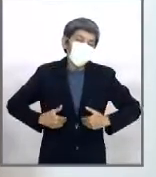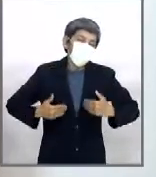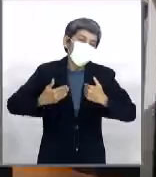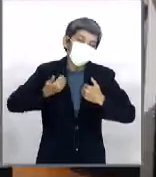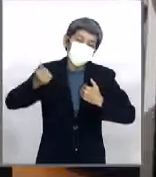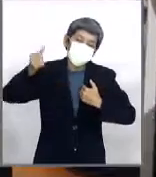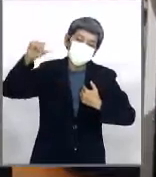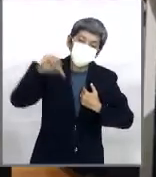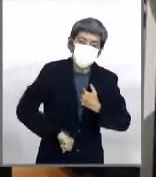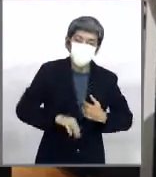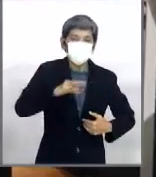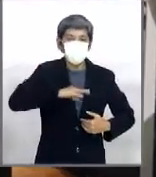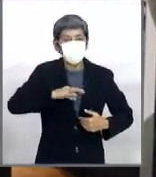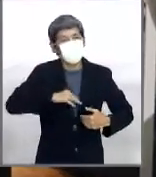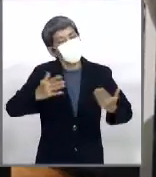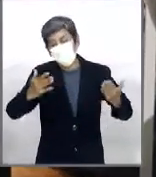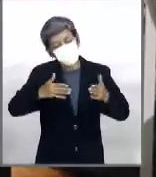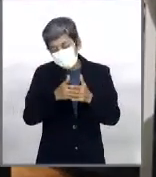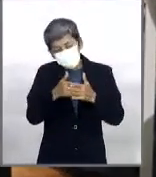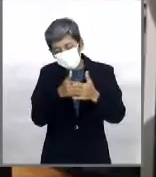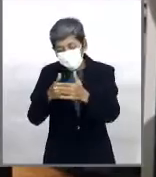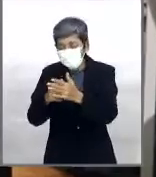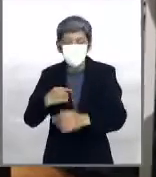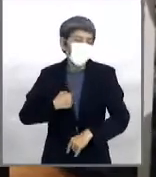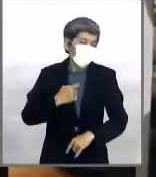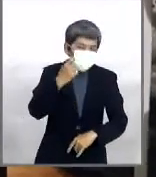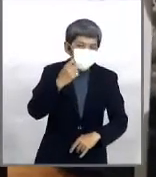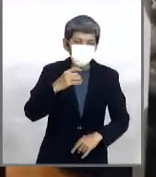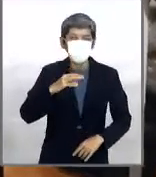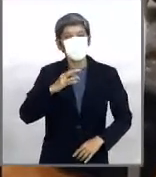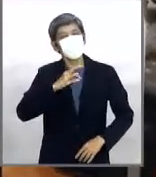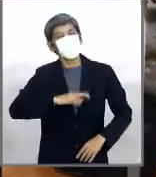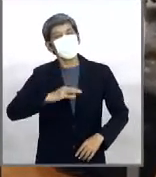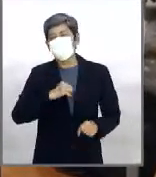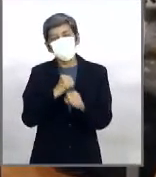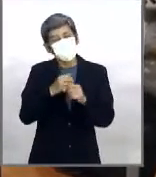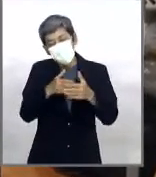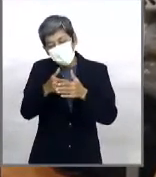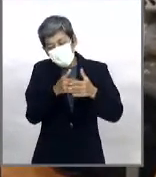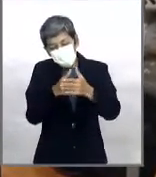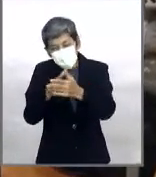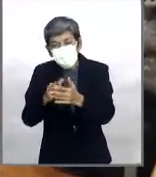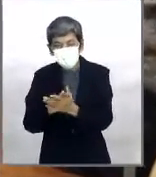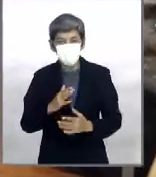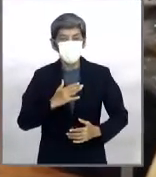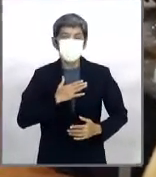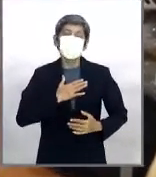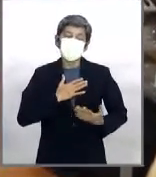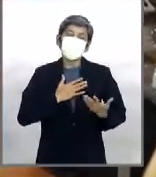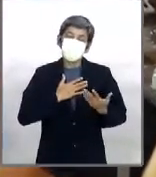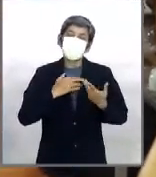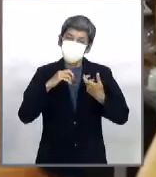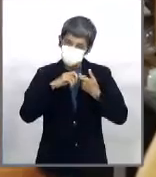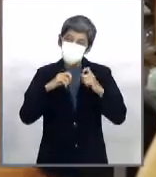พี่แบบไม่เหมือนเดิมอีกต่อไปแล้ว ไม่เหมือนเดิมต่อไปแล้วเราไม่เหมือนเดิมต่อไปแล้วเรารู้สึกว่าเราทำอะไรไม่ได้แล้วเราเป็นภา